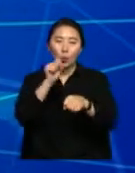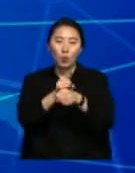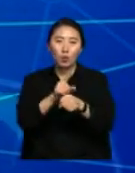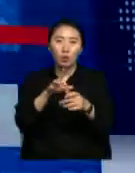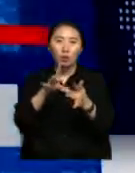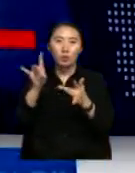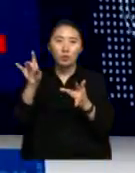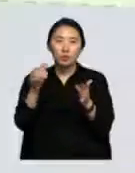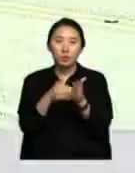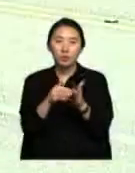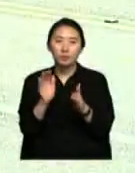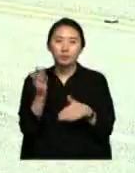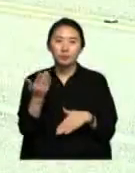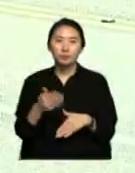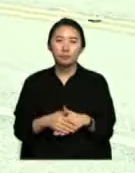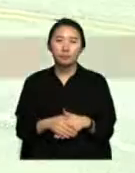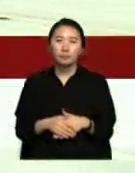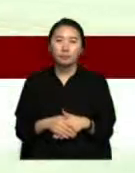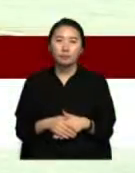시장에 선정됐습니다.